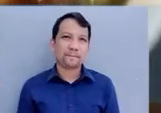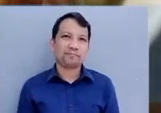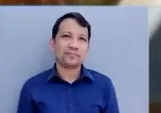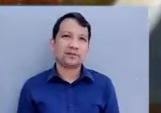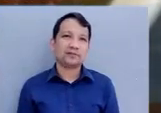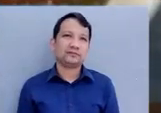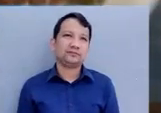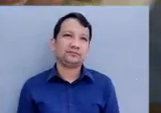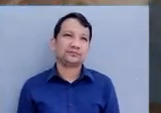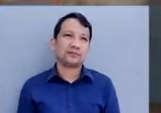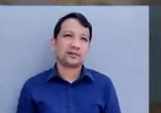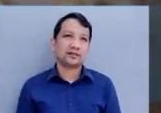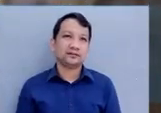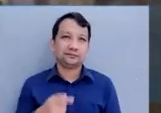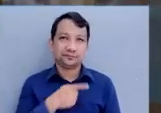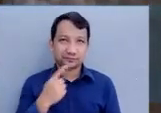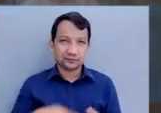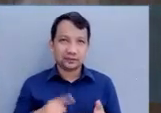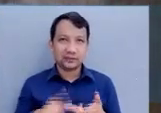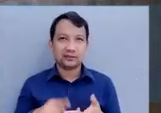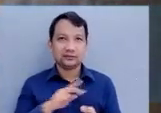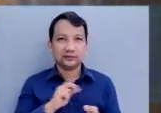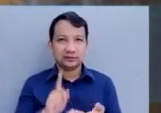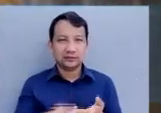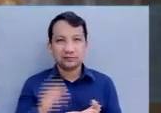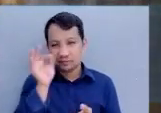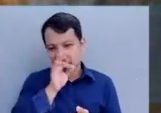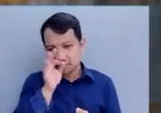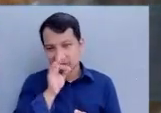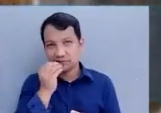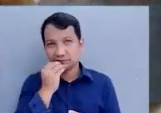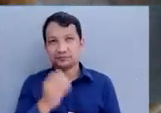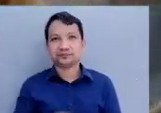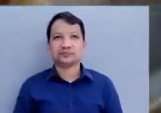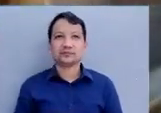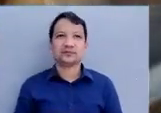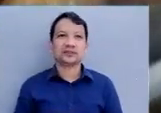Chinese Spanish Yes